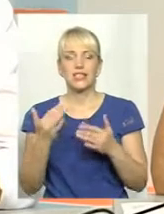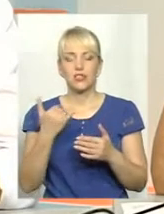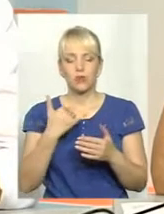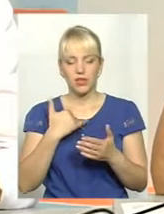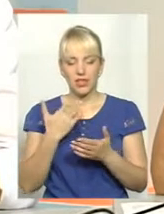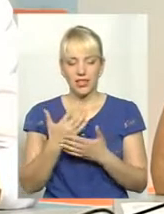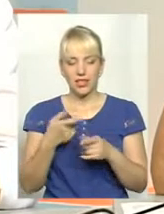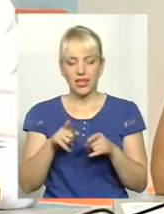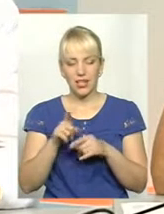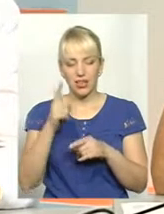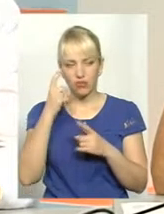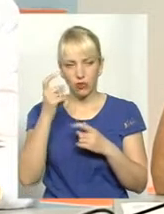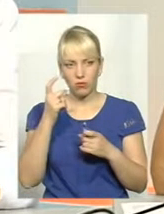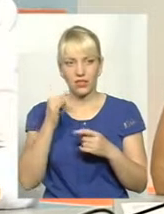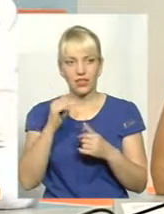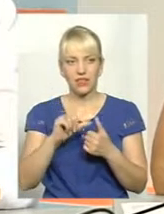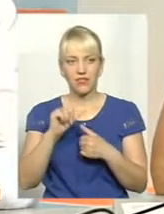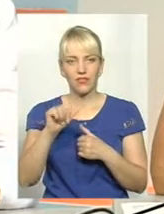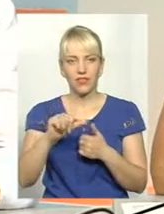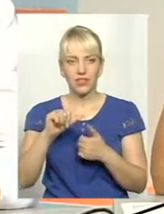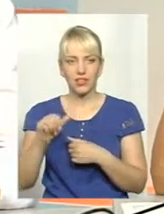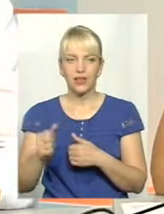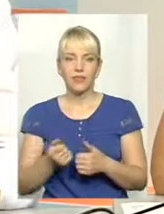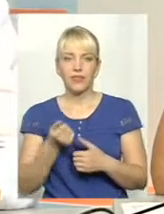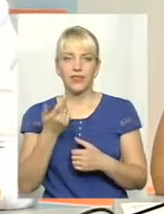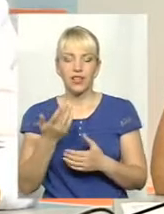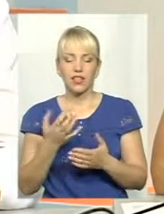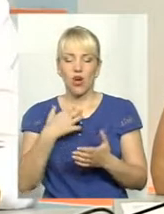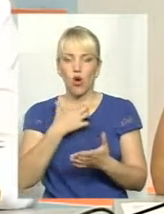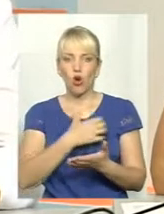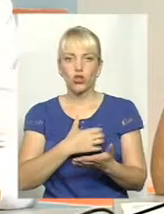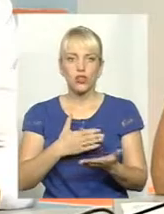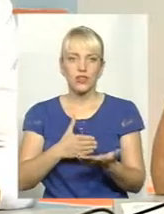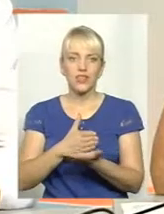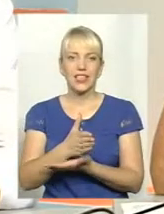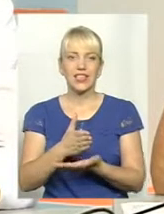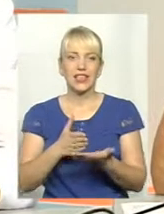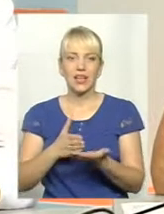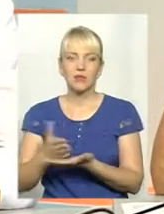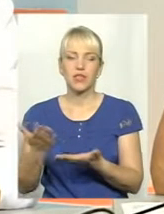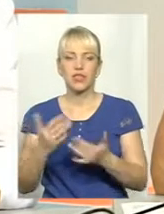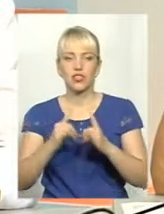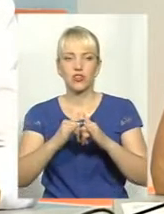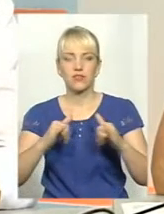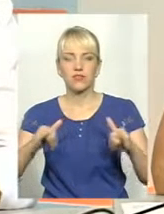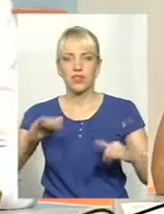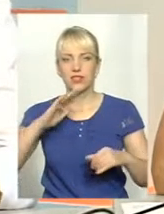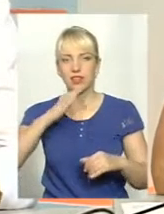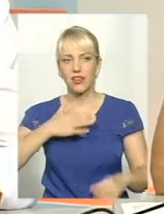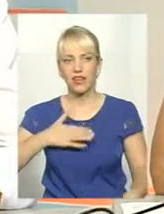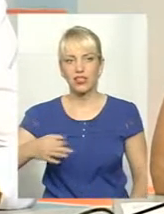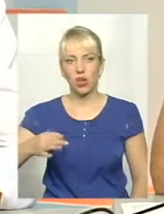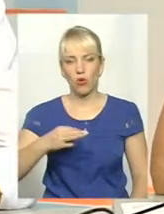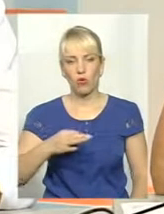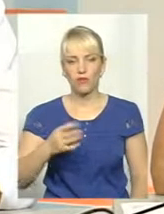то проводили соціологічне опитування. В інтернеті навіть є ролики, відео, де запитували